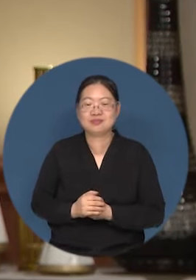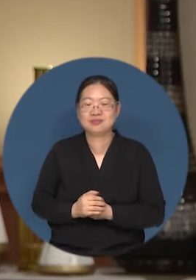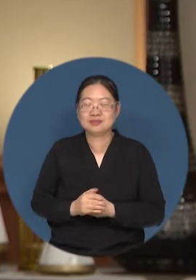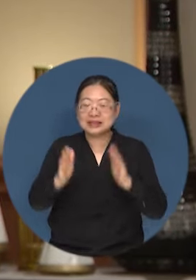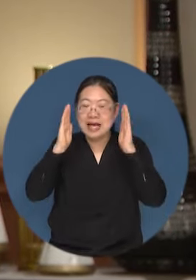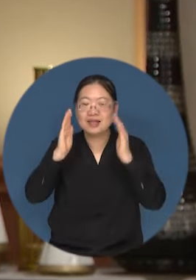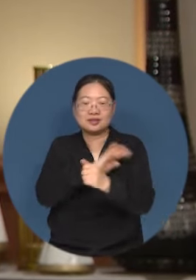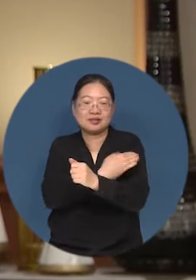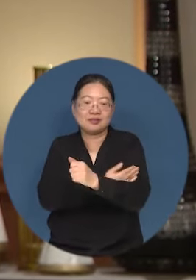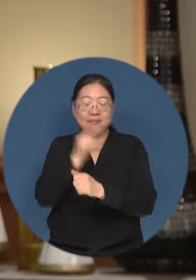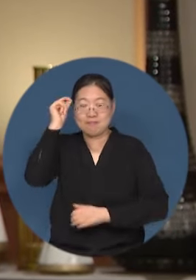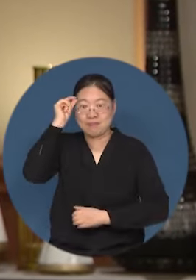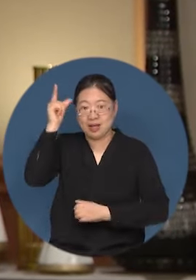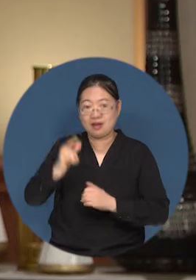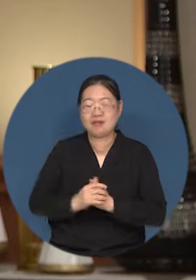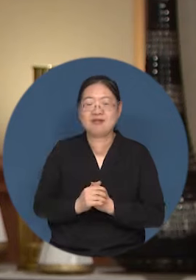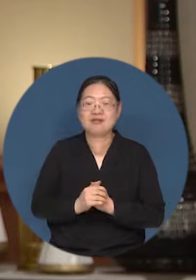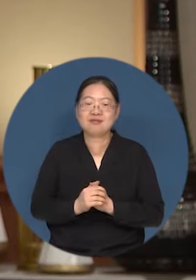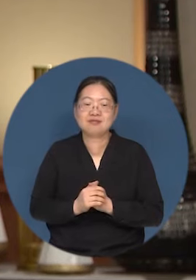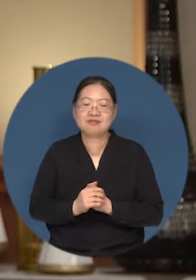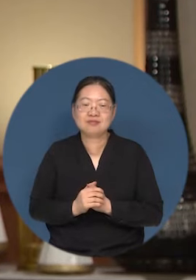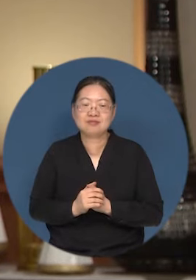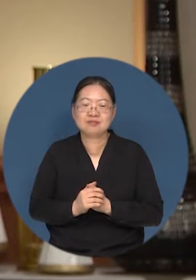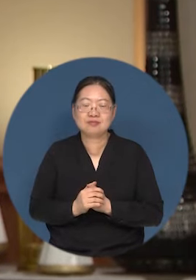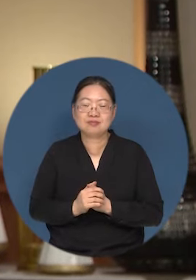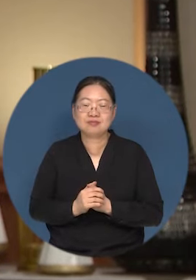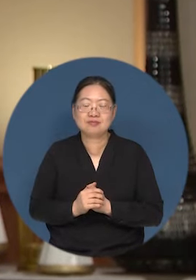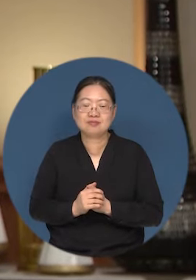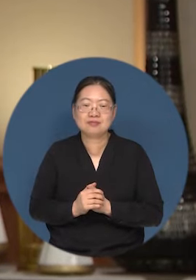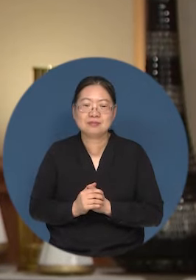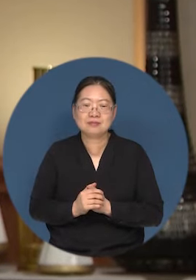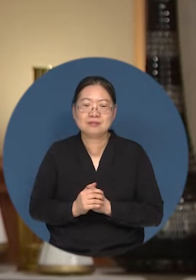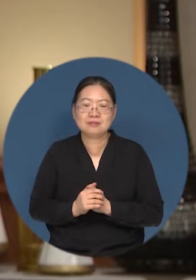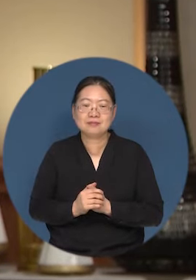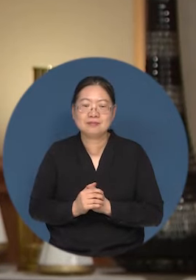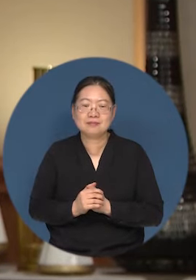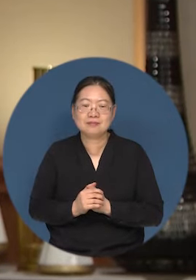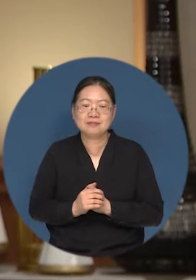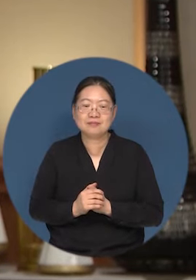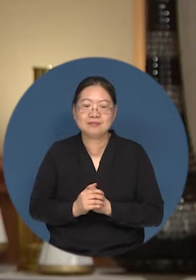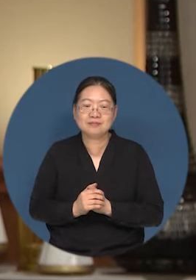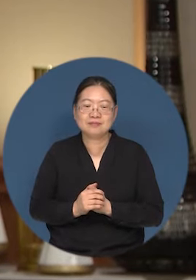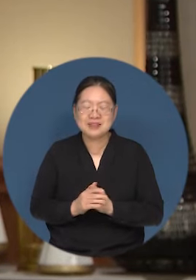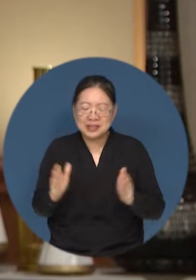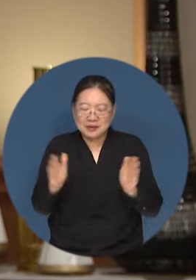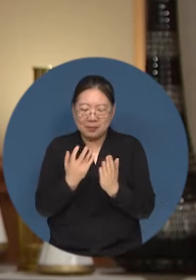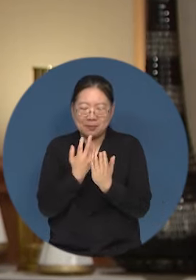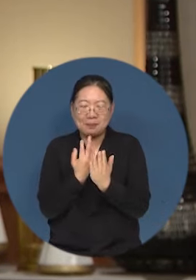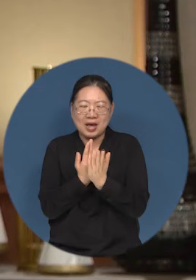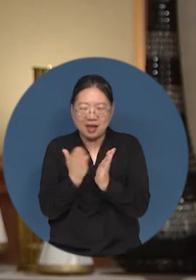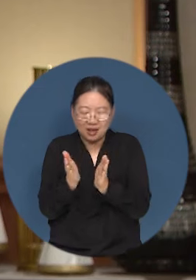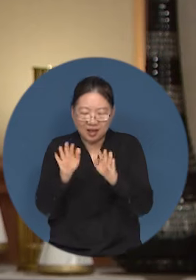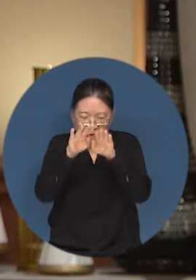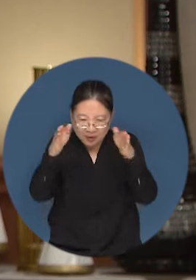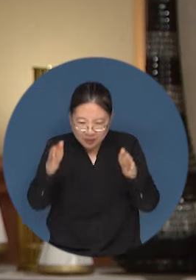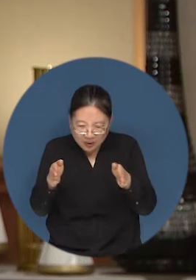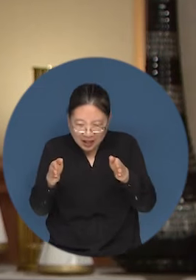학습 능력이 뛰어나죠. 뛰어나기도 하거니와 그렇게 수족관, 좁은 수족관에서